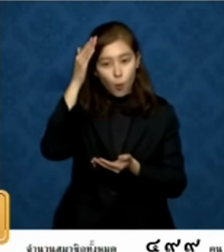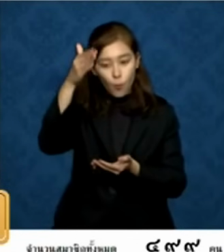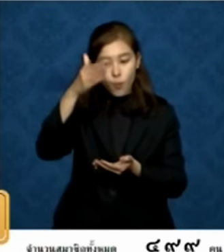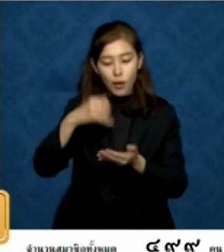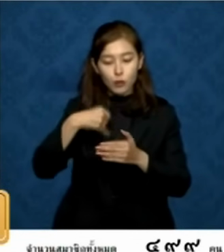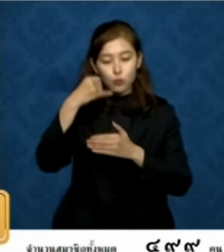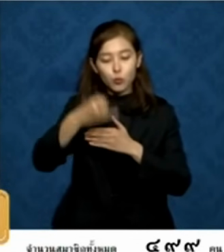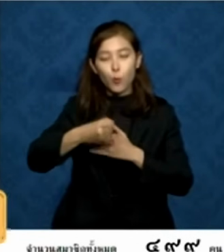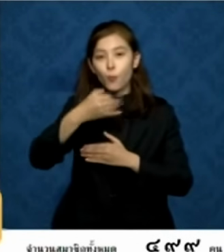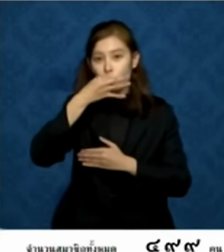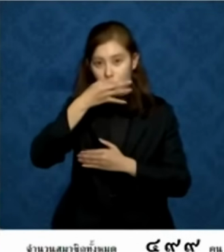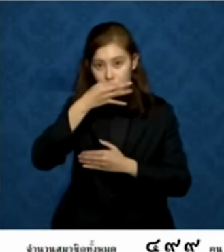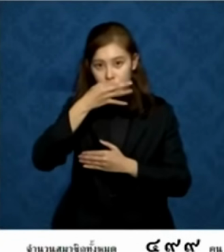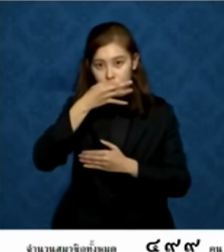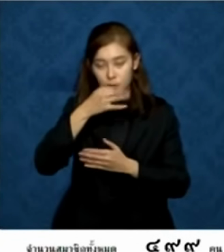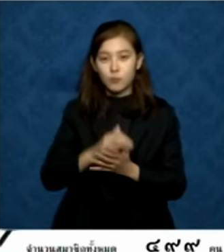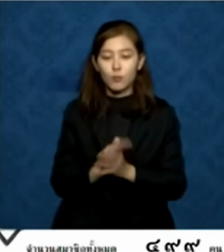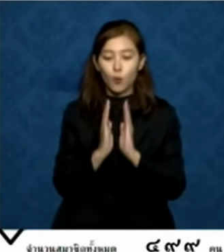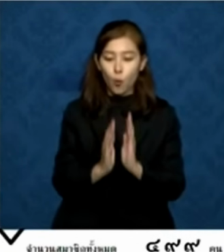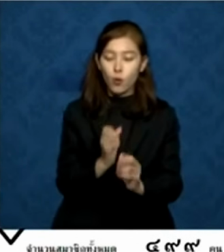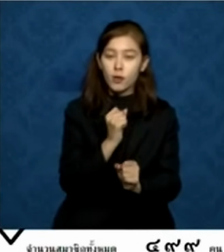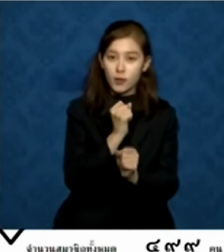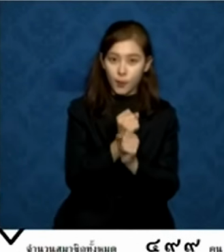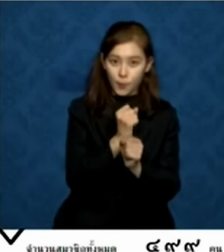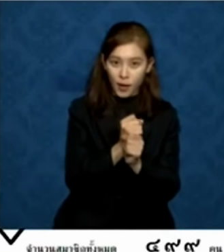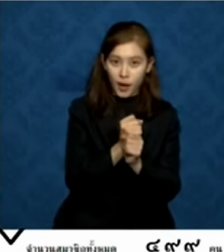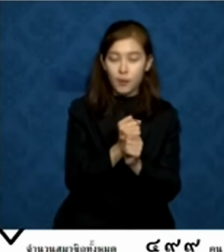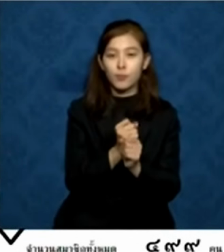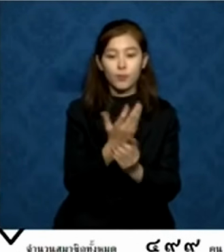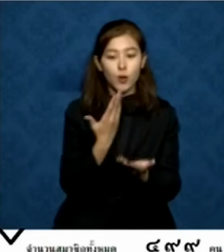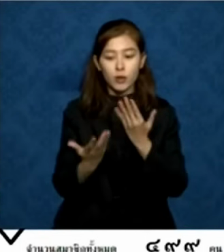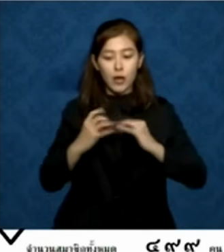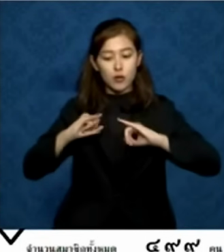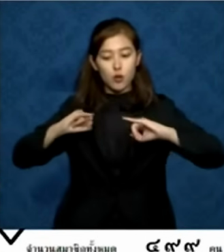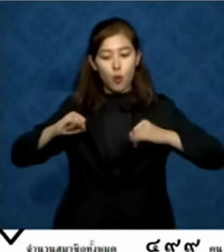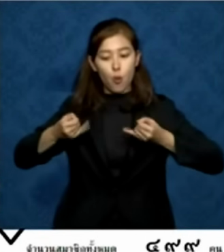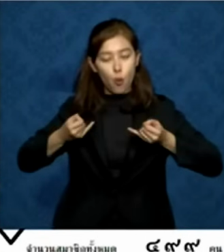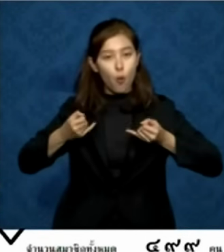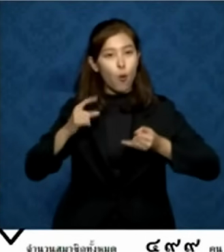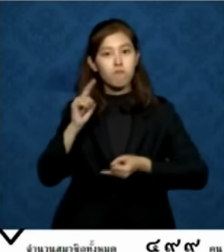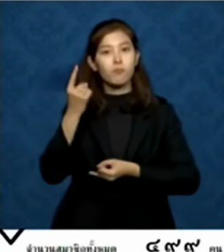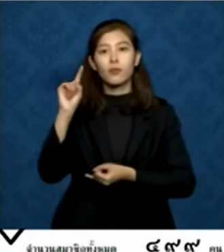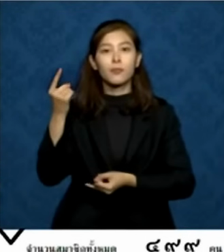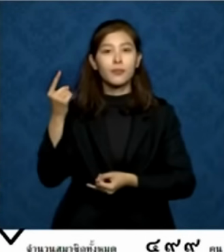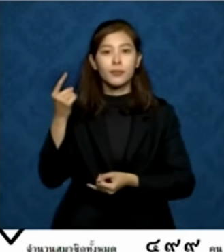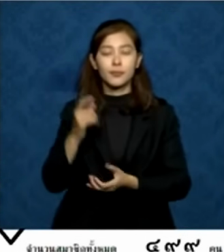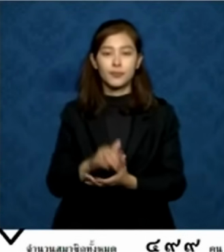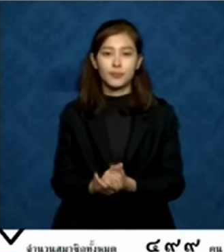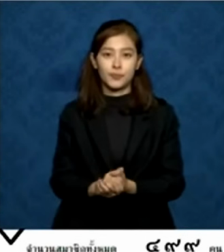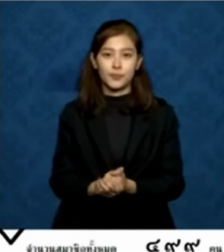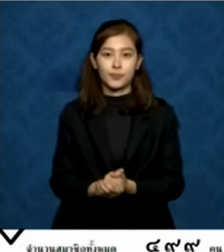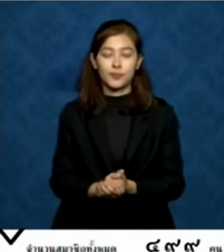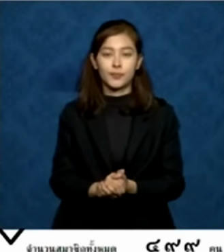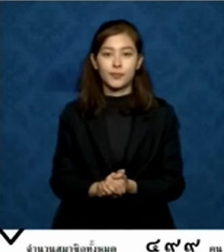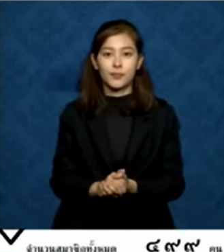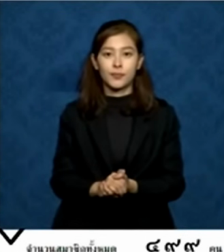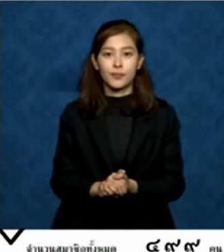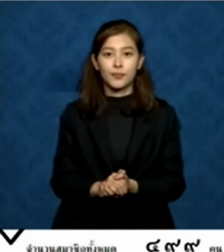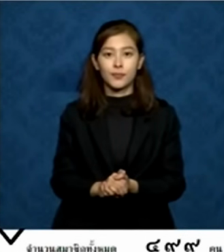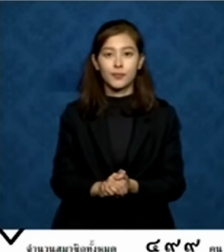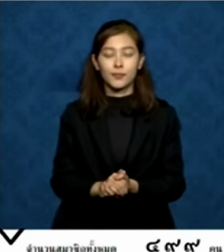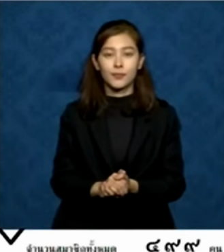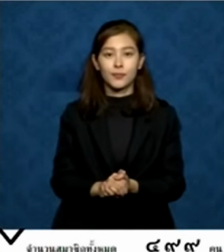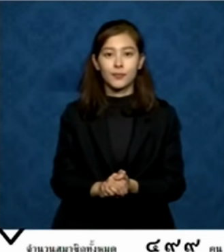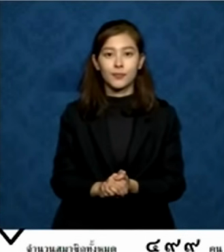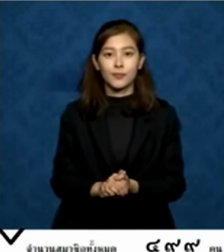ทักษะสำหรับตลาดแรงงานหรือผู้ประกอบการยุคใหม่ๆและสุดท้